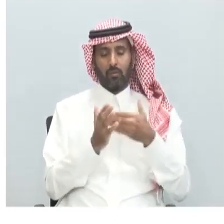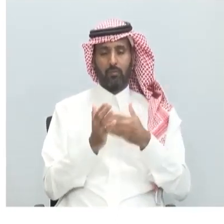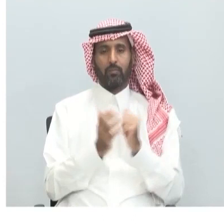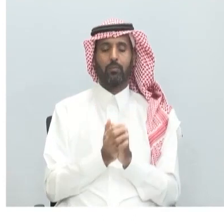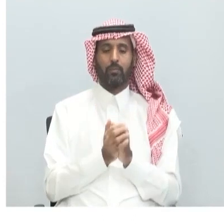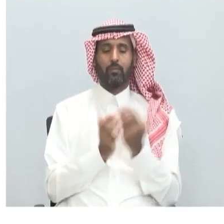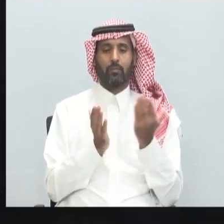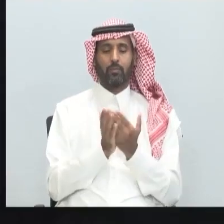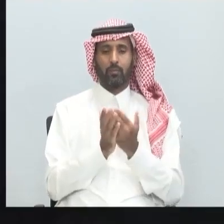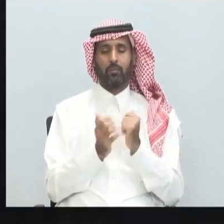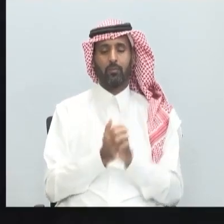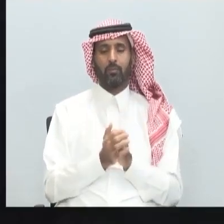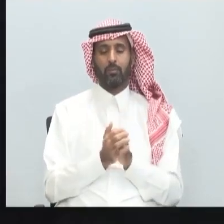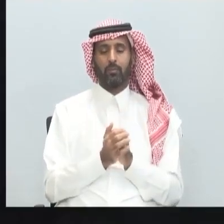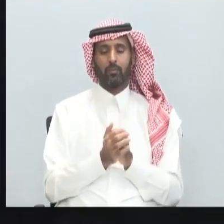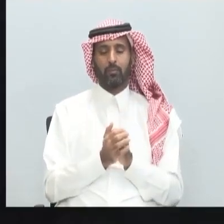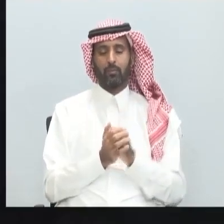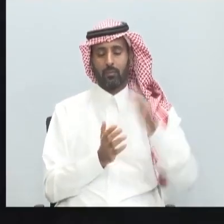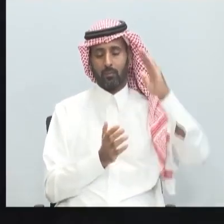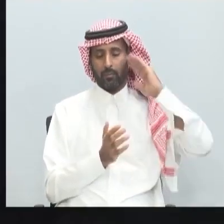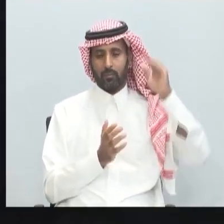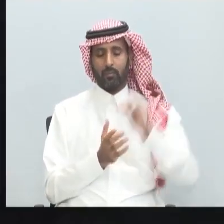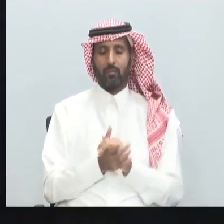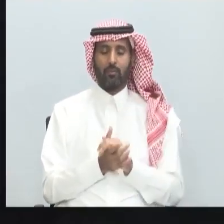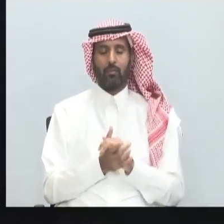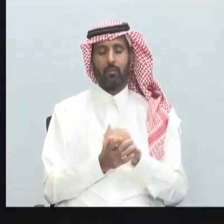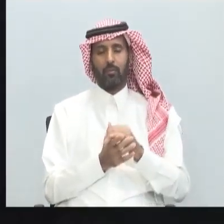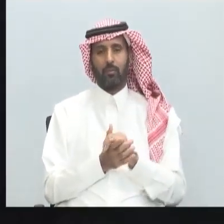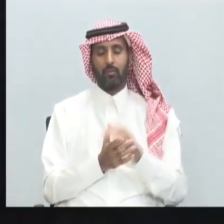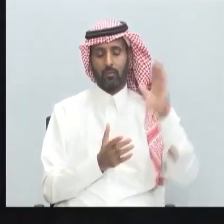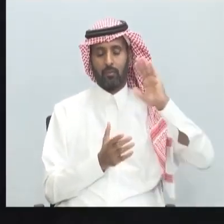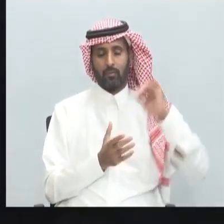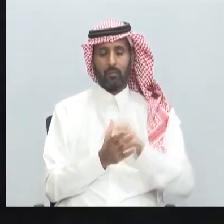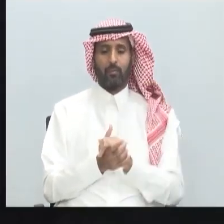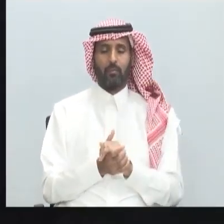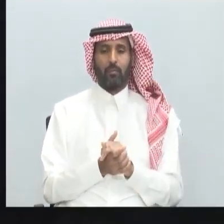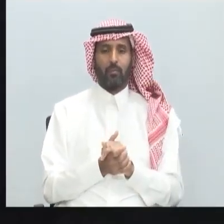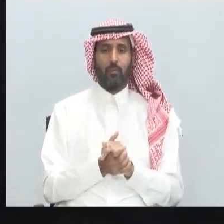هنا طلاب بنصل الى نهايه درسنا لهذا اليوم شكرا لكم لحسن استماعكم والسلام عليكم ورحمه الله وبركاته